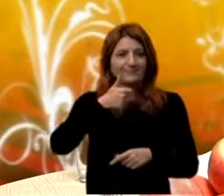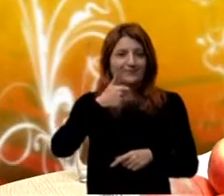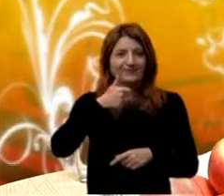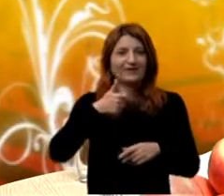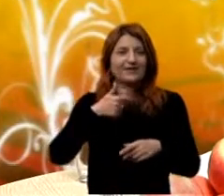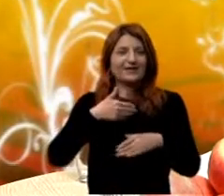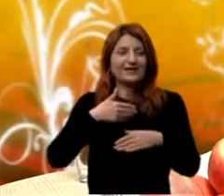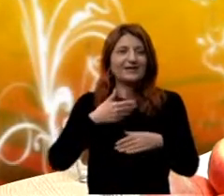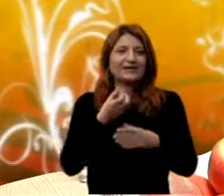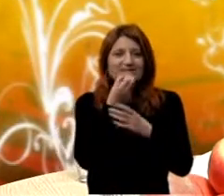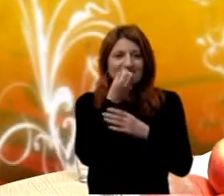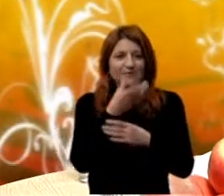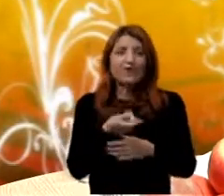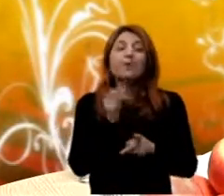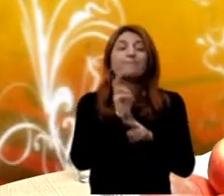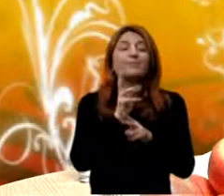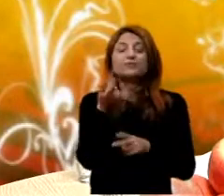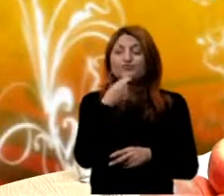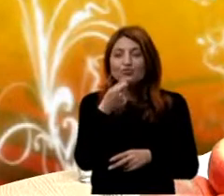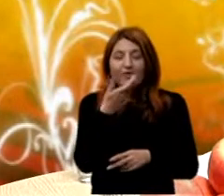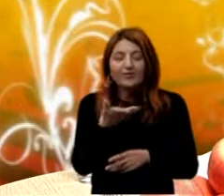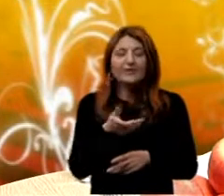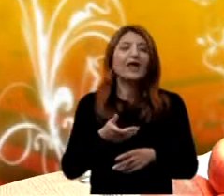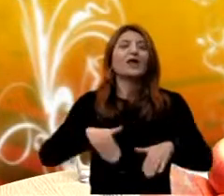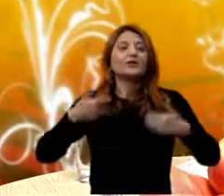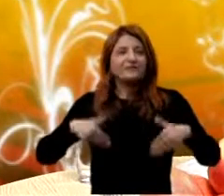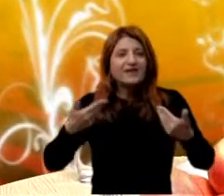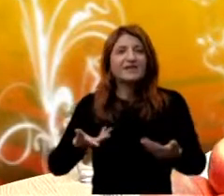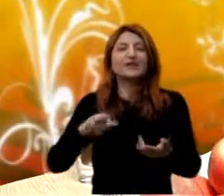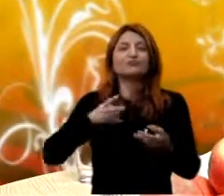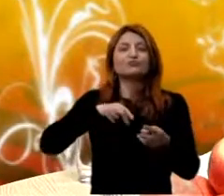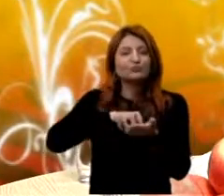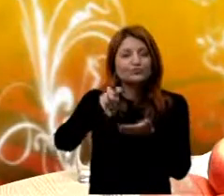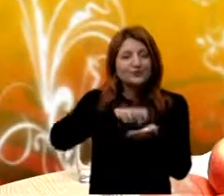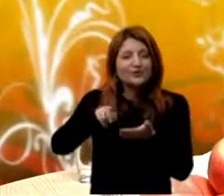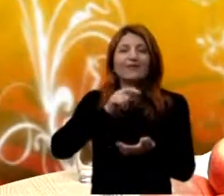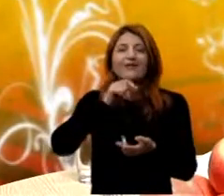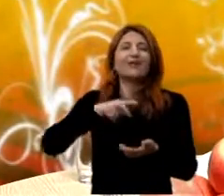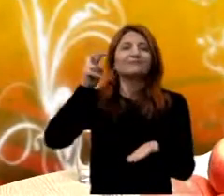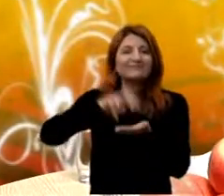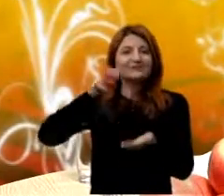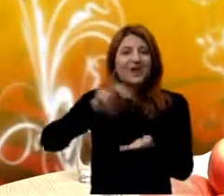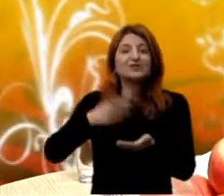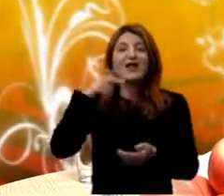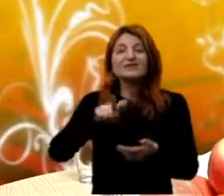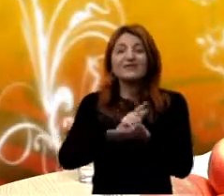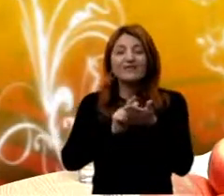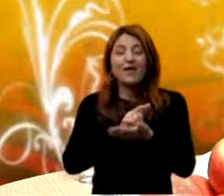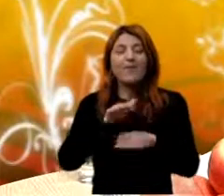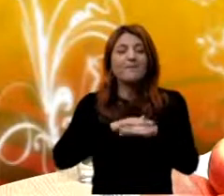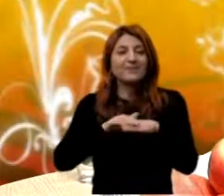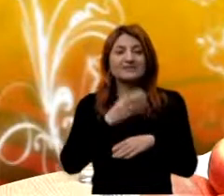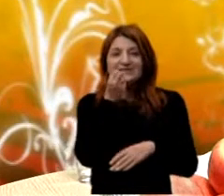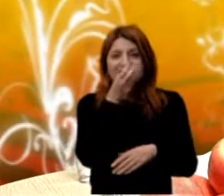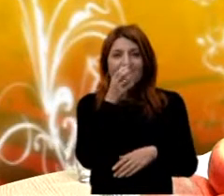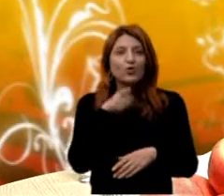pazite što jedete, najedite se, veselite se, šećite, skačite, ali ulazimo u mjesec svibanj, a to je